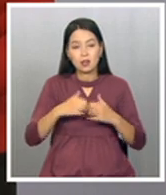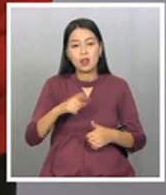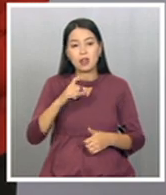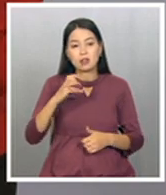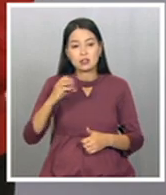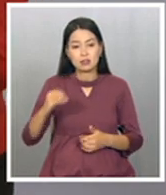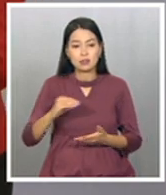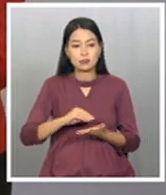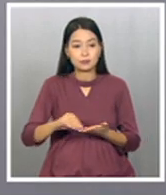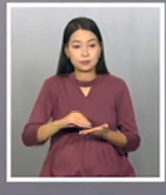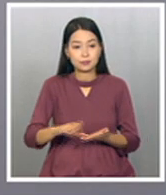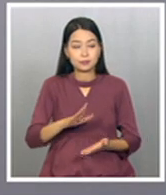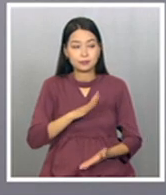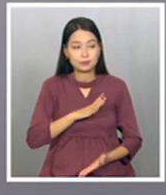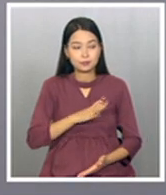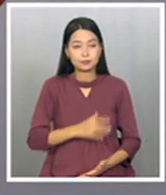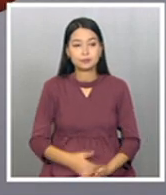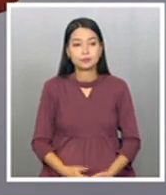жаздыңыздар.